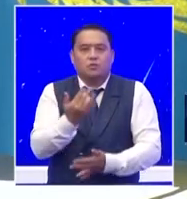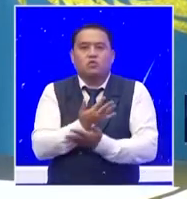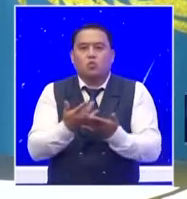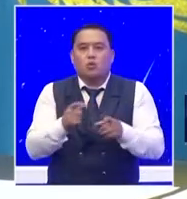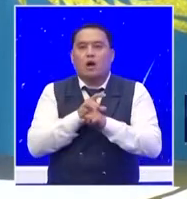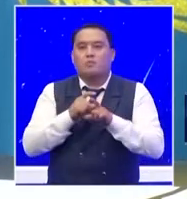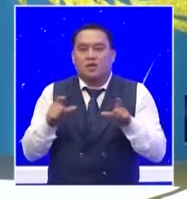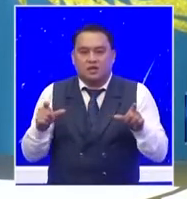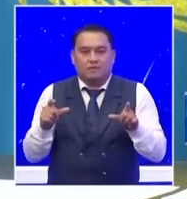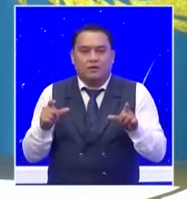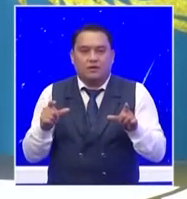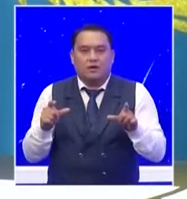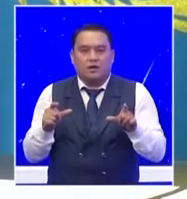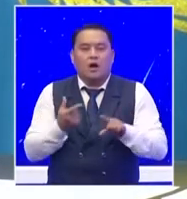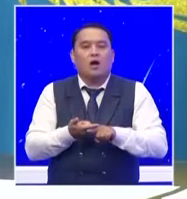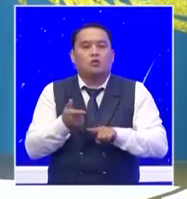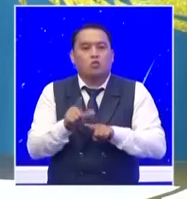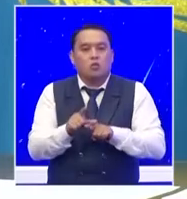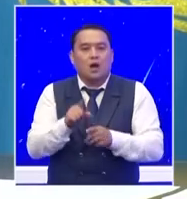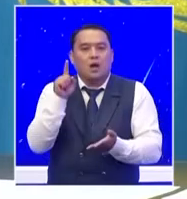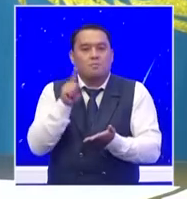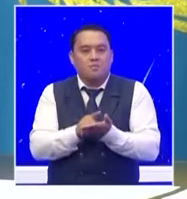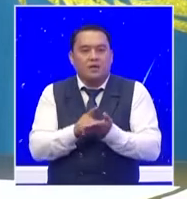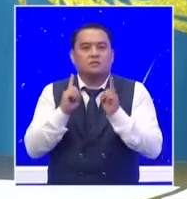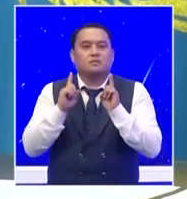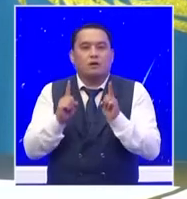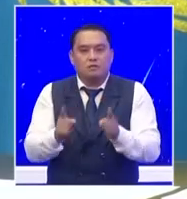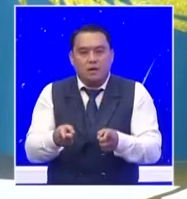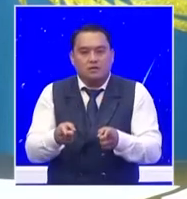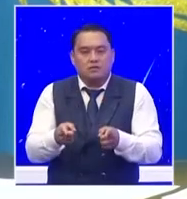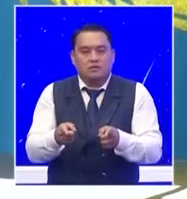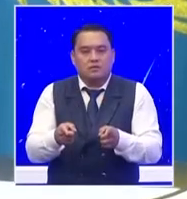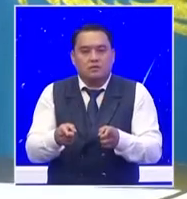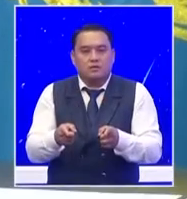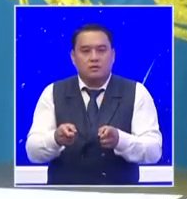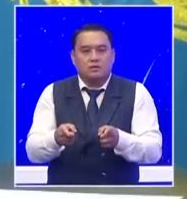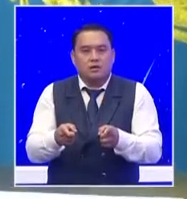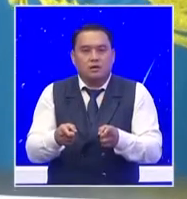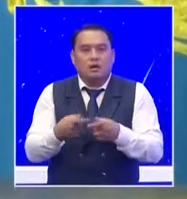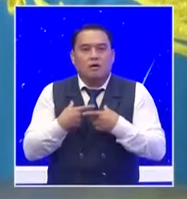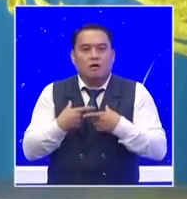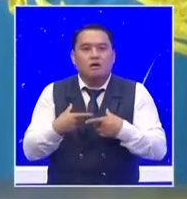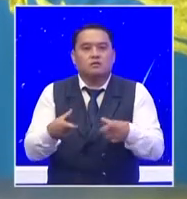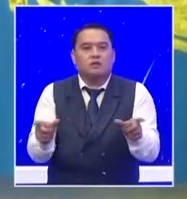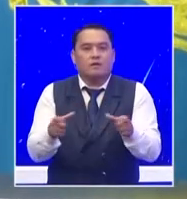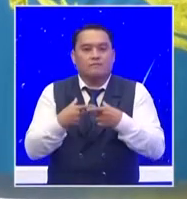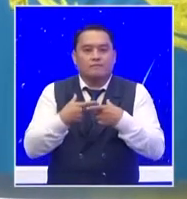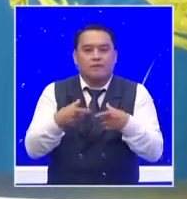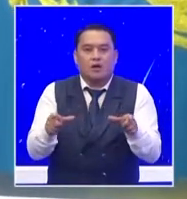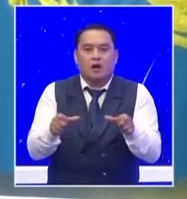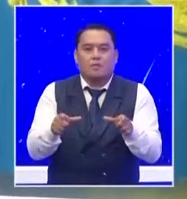объектов, которые должны начать согласно вот этого перечня послаблений, имеют